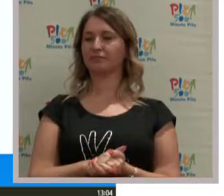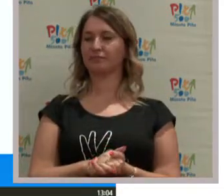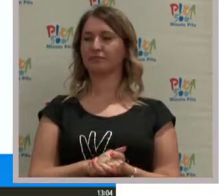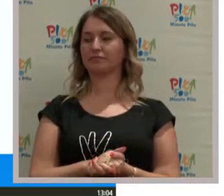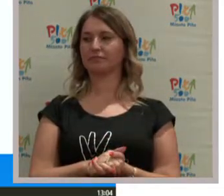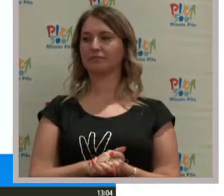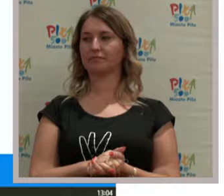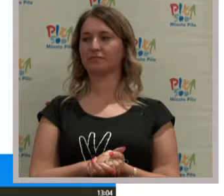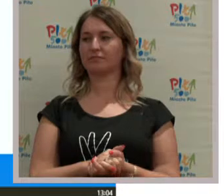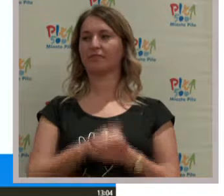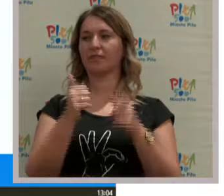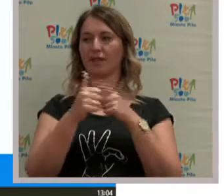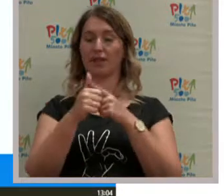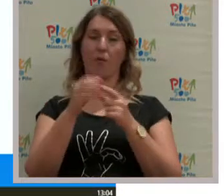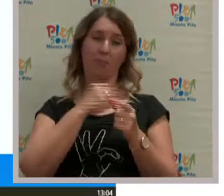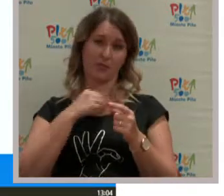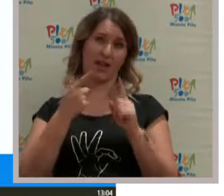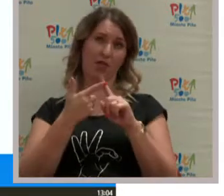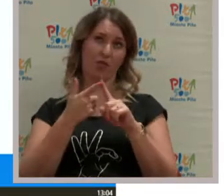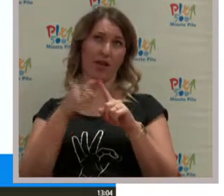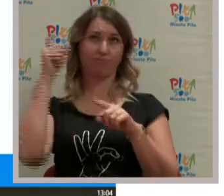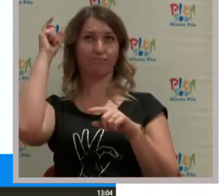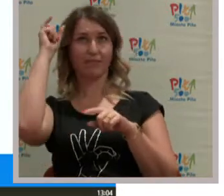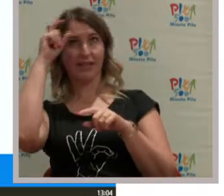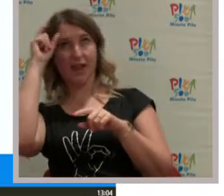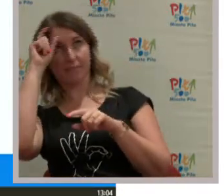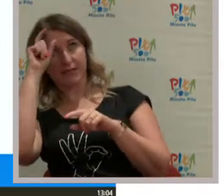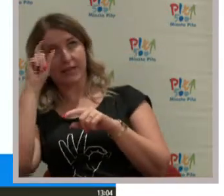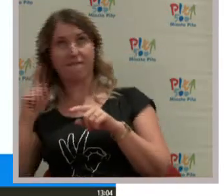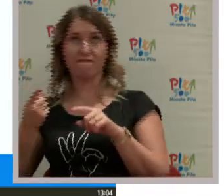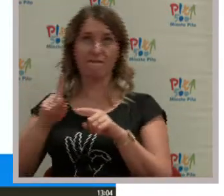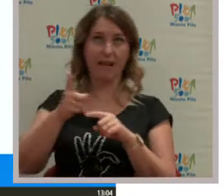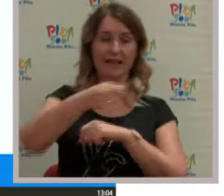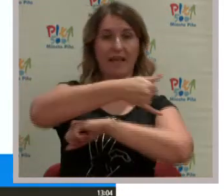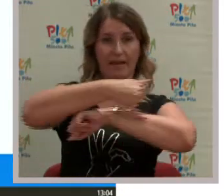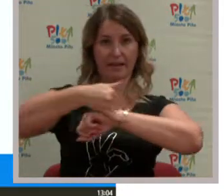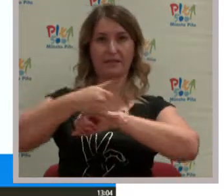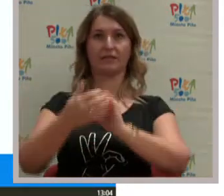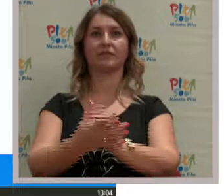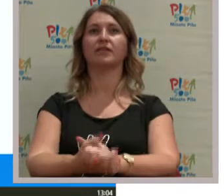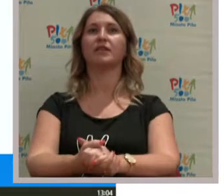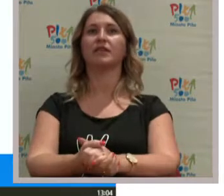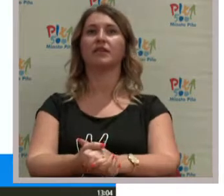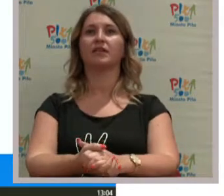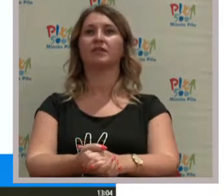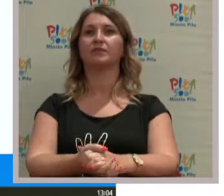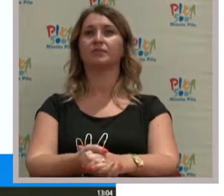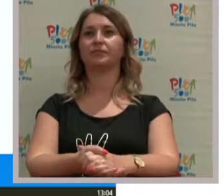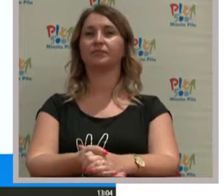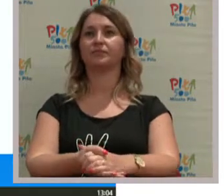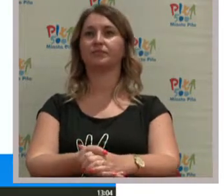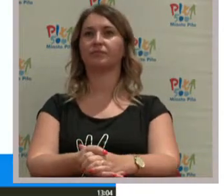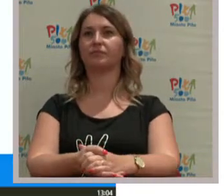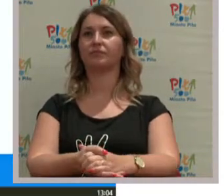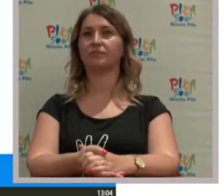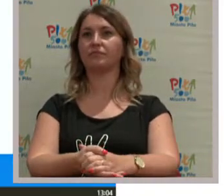jedno niemiecko, takie francuskie, bo prawie, że na granicy z Francją położone miejsca, które